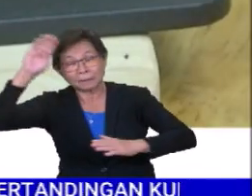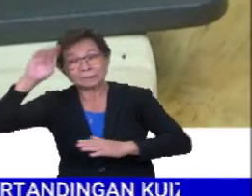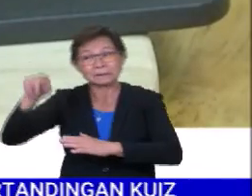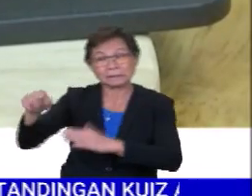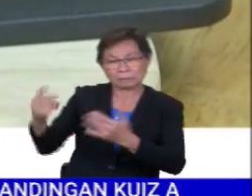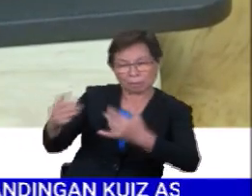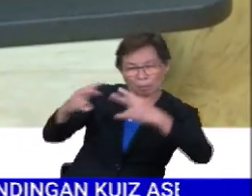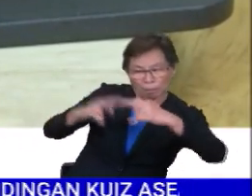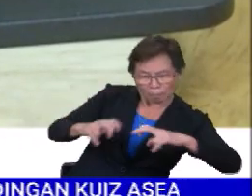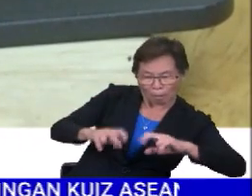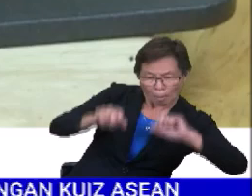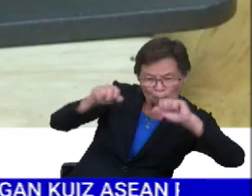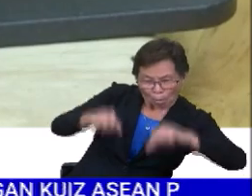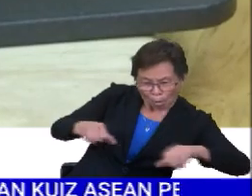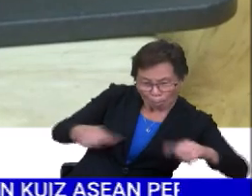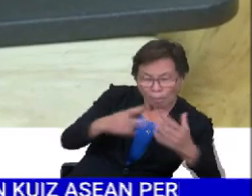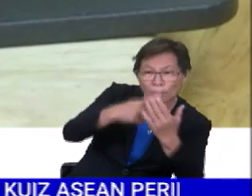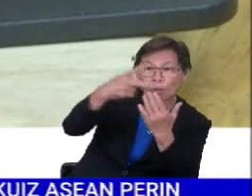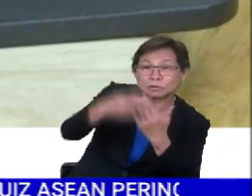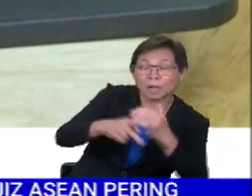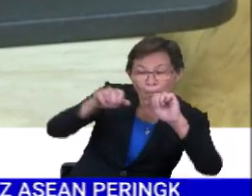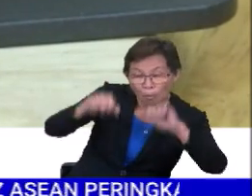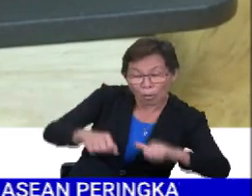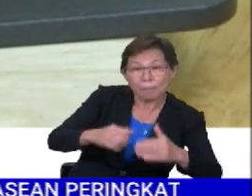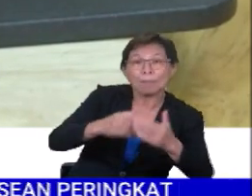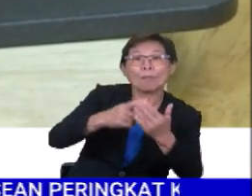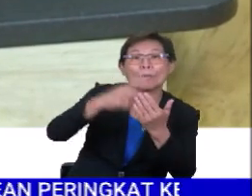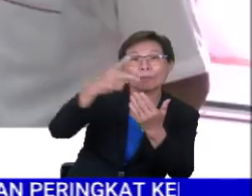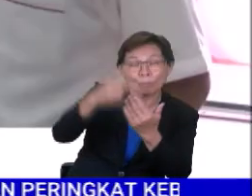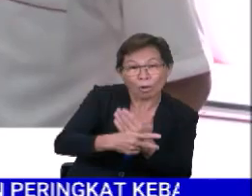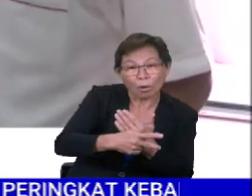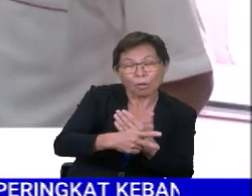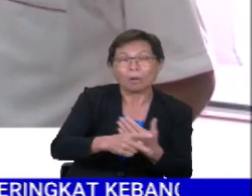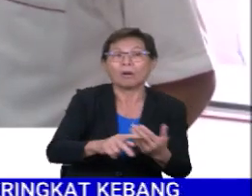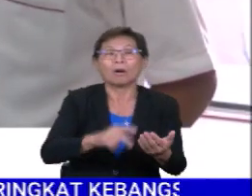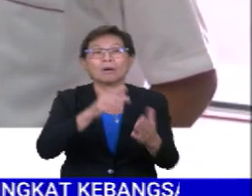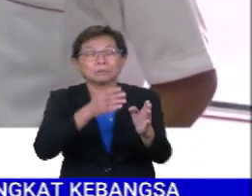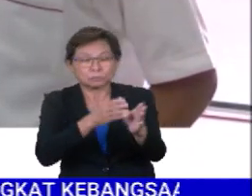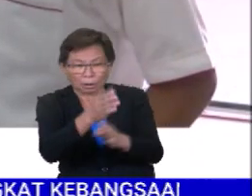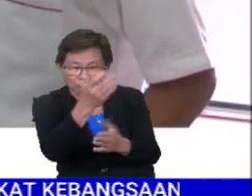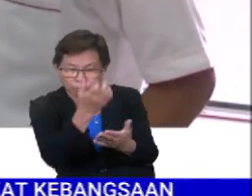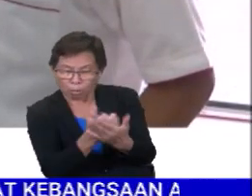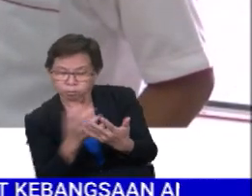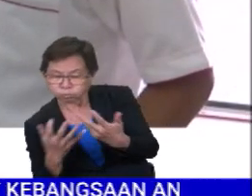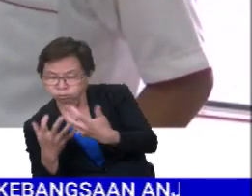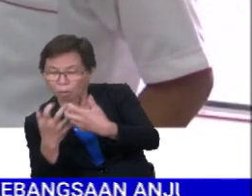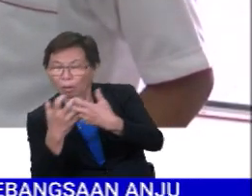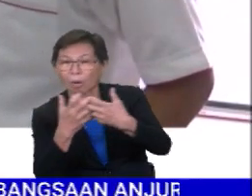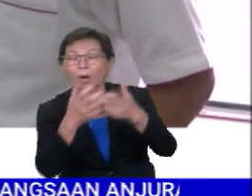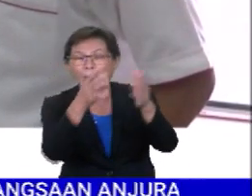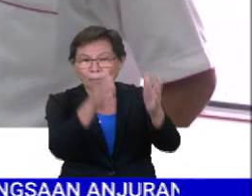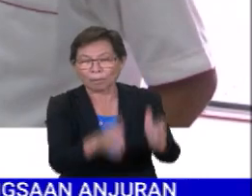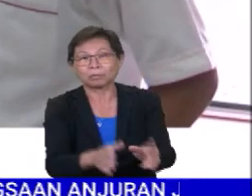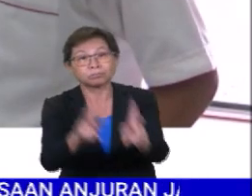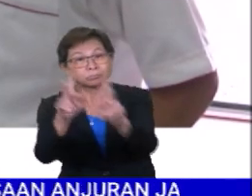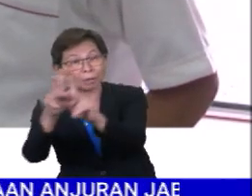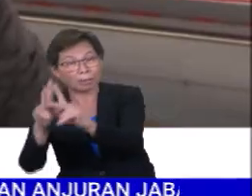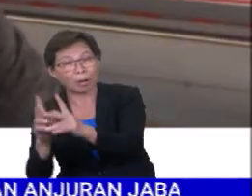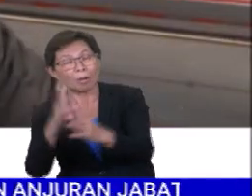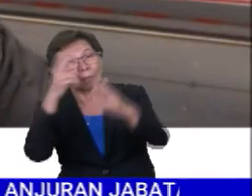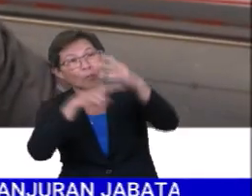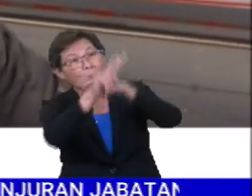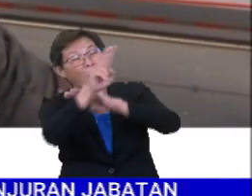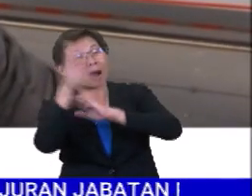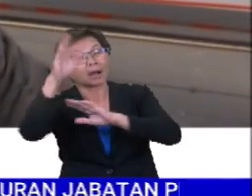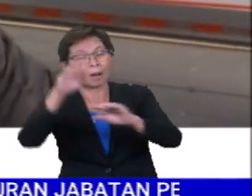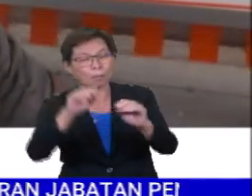melaksanakan kajian ke boleh laksanaan Project bagi menentukan sektor ekonomi yang bersesuaian dengan penduduk Kampung terlibat prospek